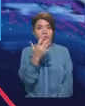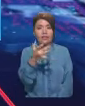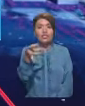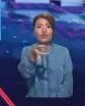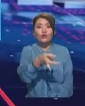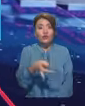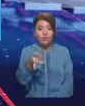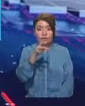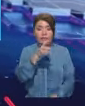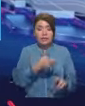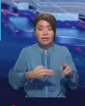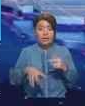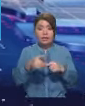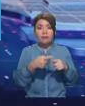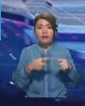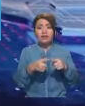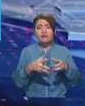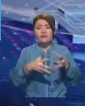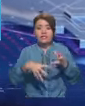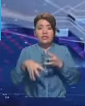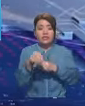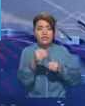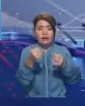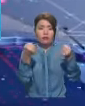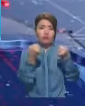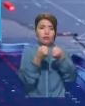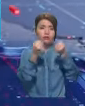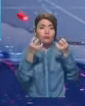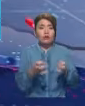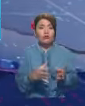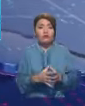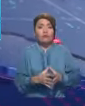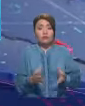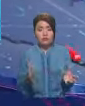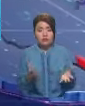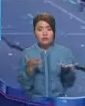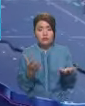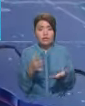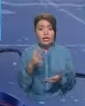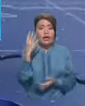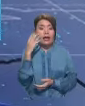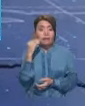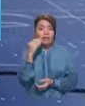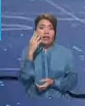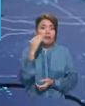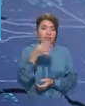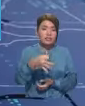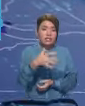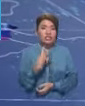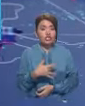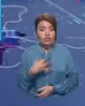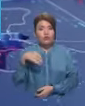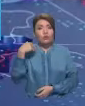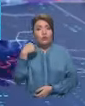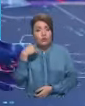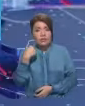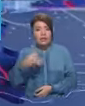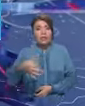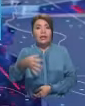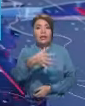страны приходится половина всех аварий и летальных случаев в них. Речь об Алматы, Алматинской, Жамбылской, Туркестанской